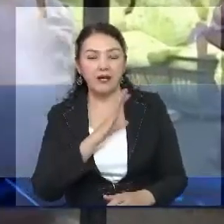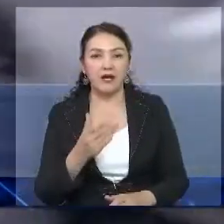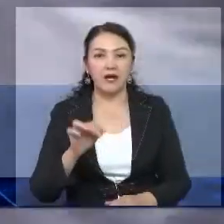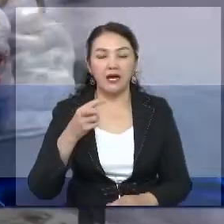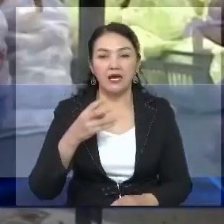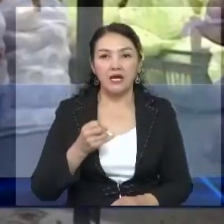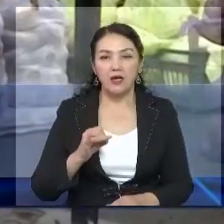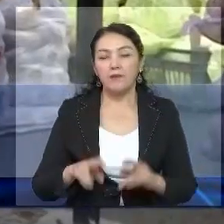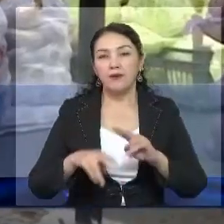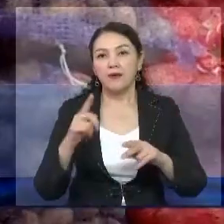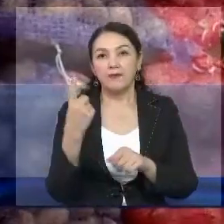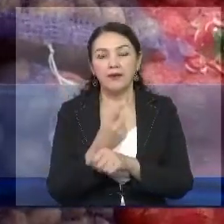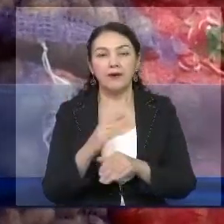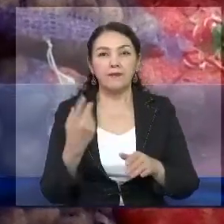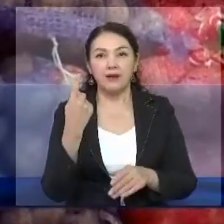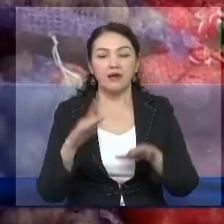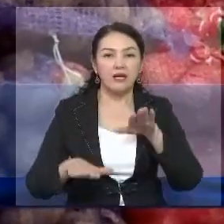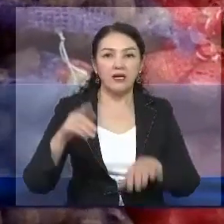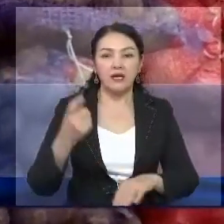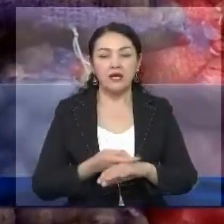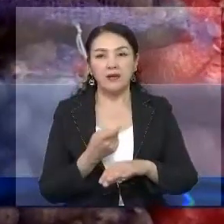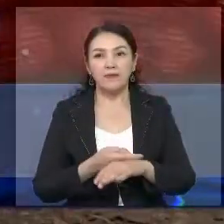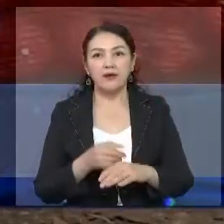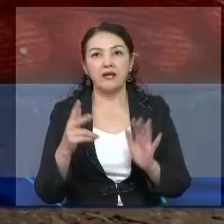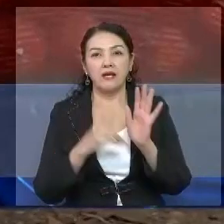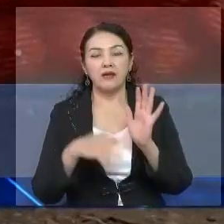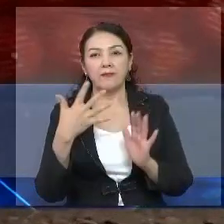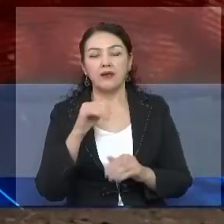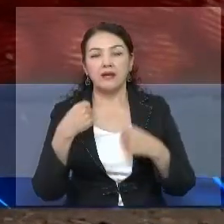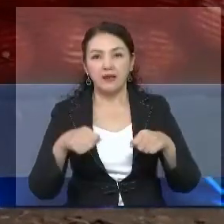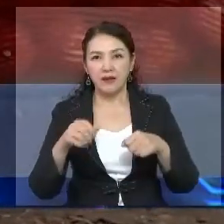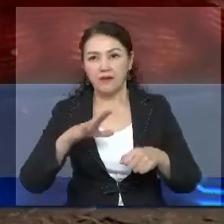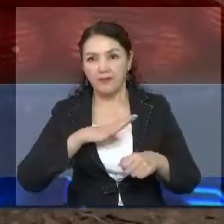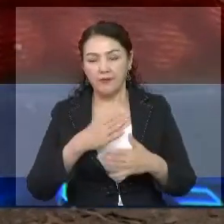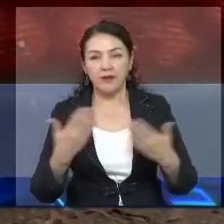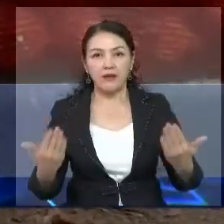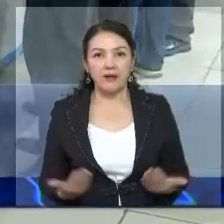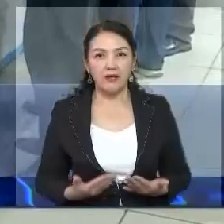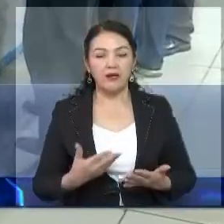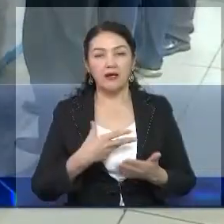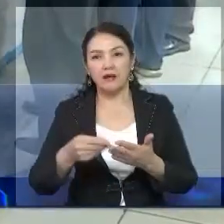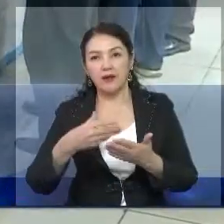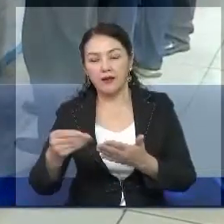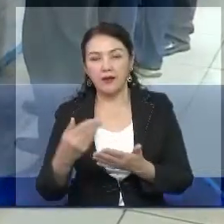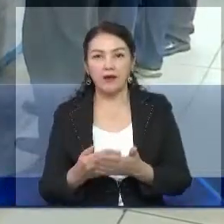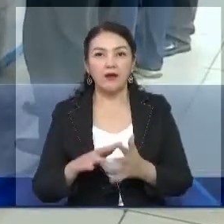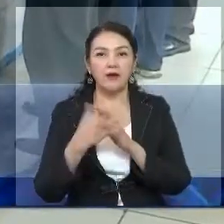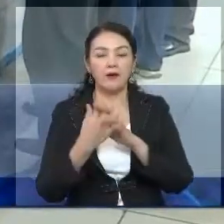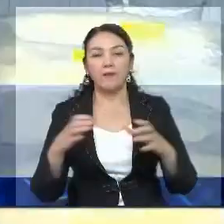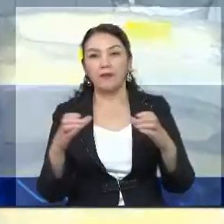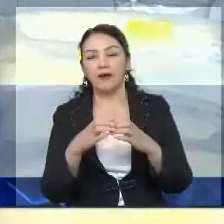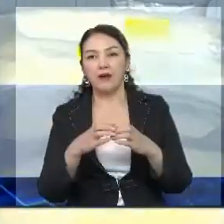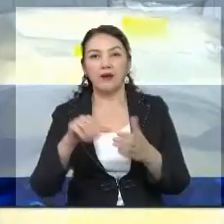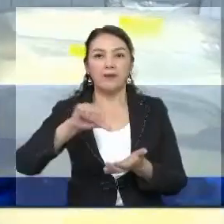Қарғалылық агроқұрылымдардың бірі 1 килограмм картопты небәрі 85 теңгеден сатты. Тұрғындар таласа алды, ал ауыл аманаты